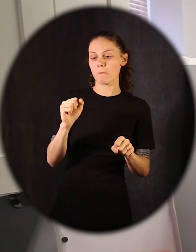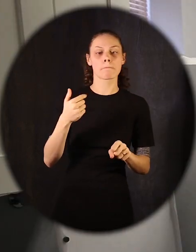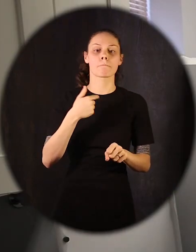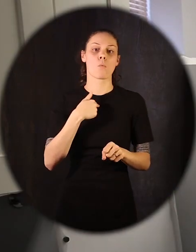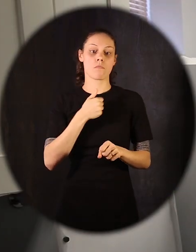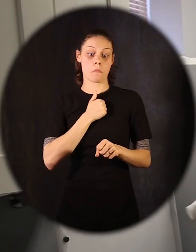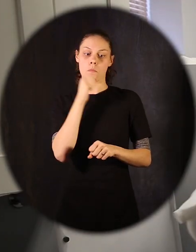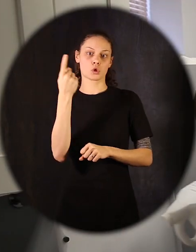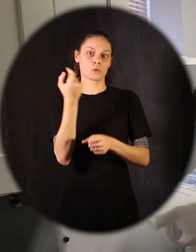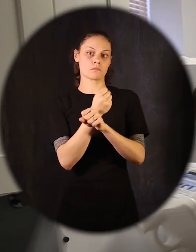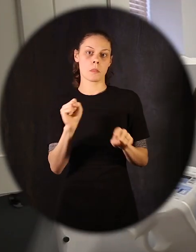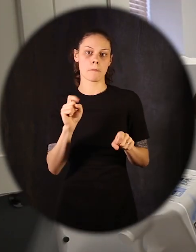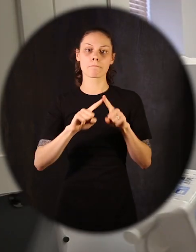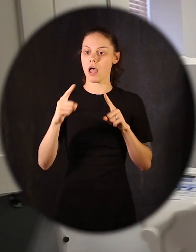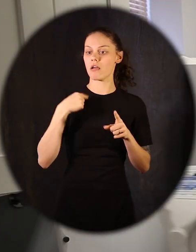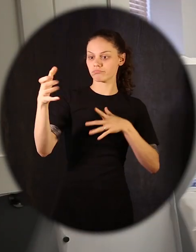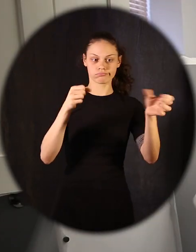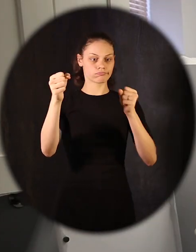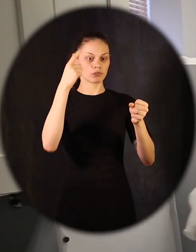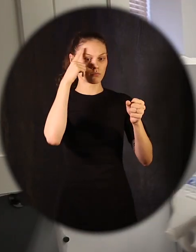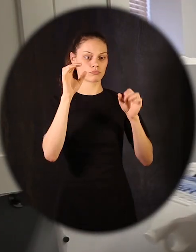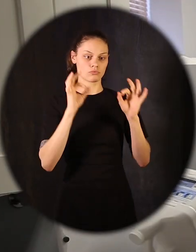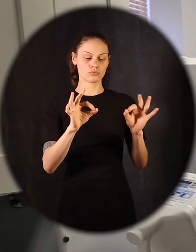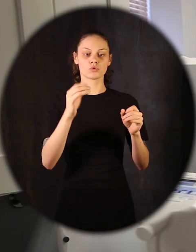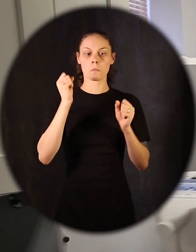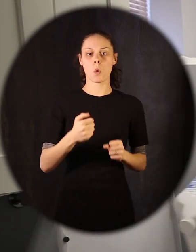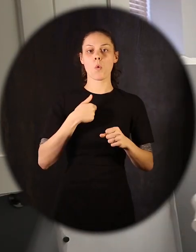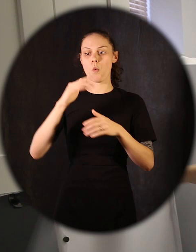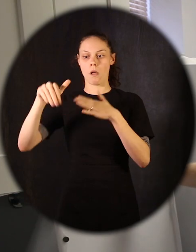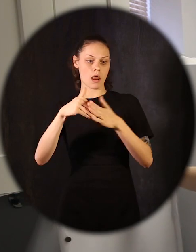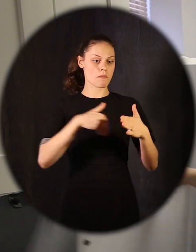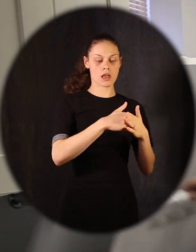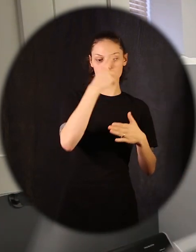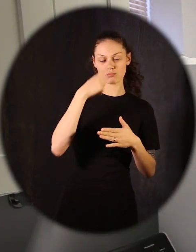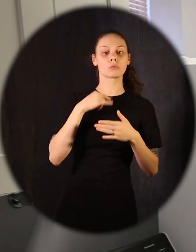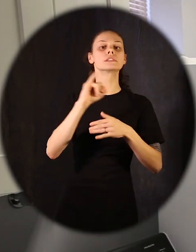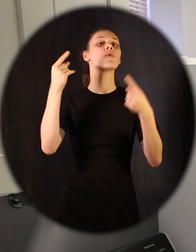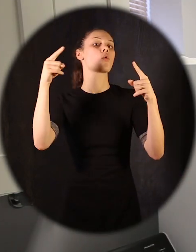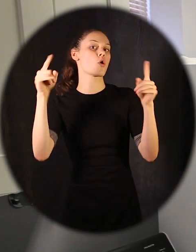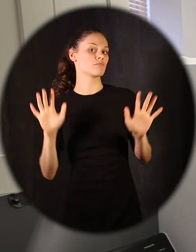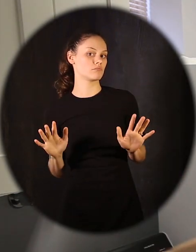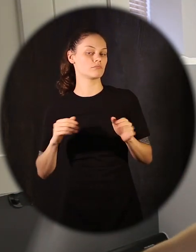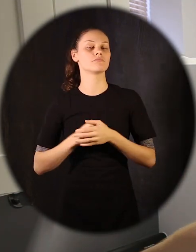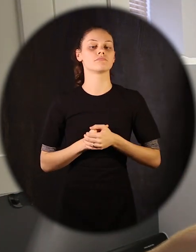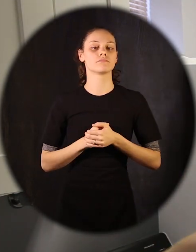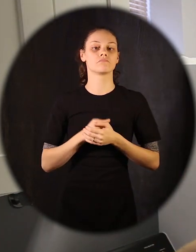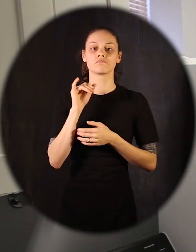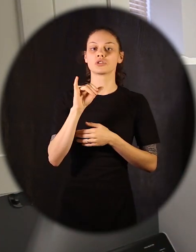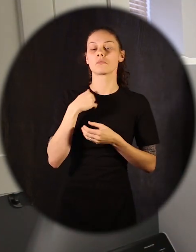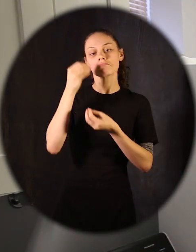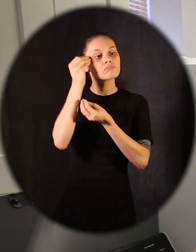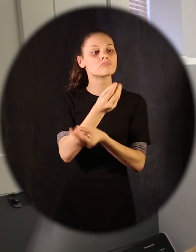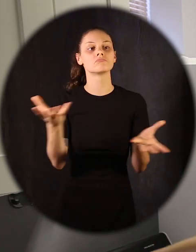je ne suis pas toujours disponible, mais j'ai mis du monde en place pour l'être, pour me remplacer au cas où. C'est ça qu'est-ce que je dirais.